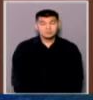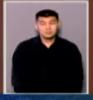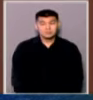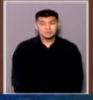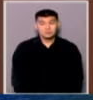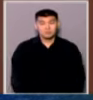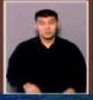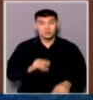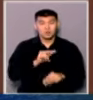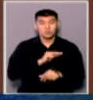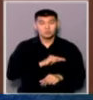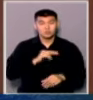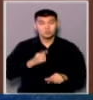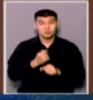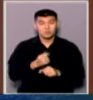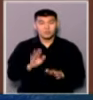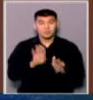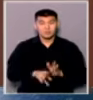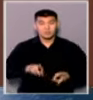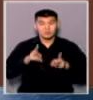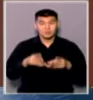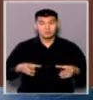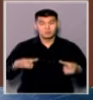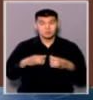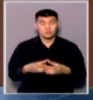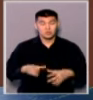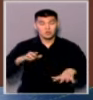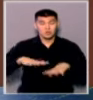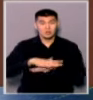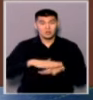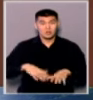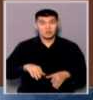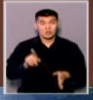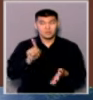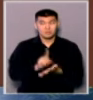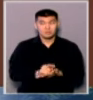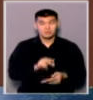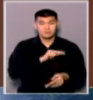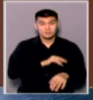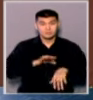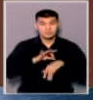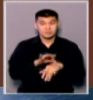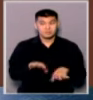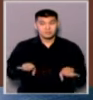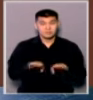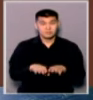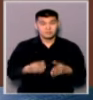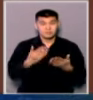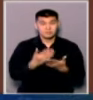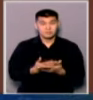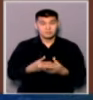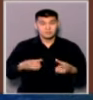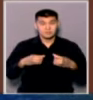Қызмет көрсеткеннен кейін олардың қауіпсіздігі, оның бүкіл манағы тиісті талаптарды орындап барып жасау бәрімізге